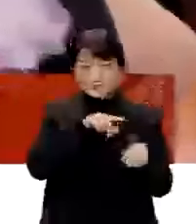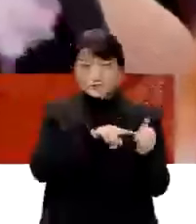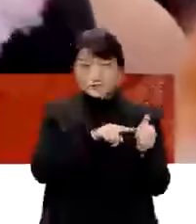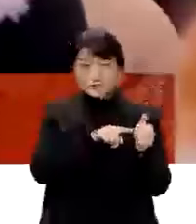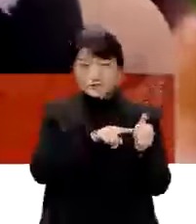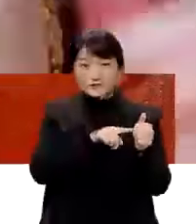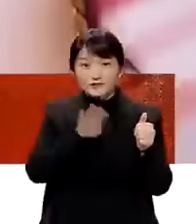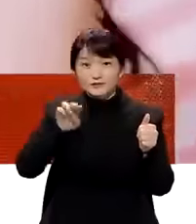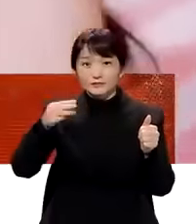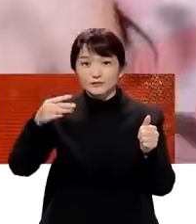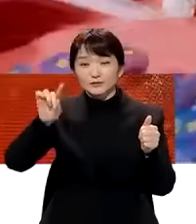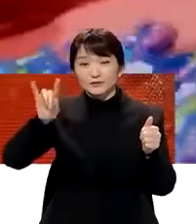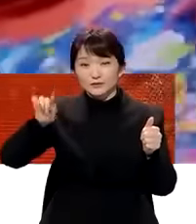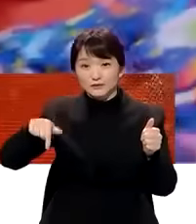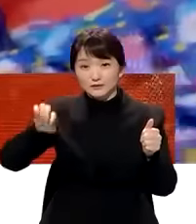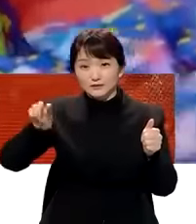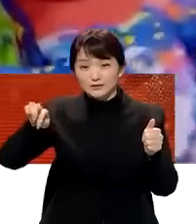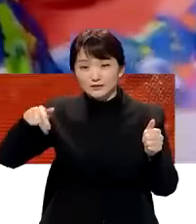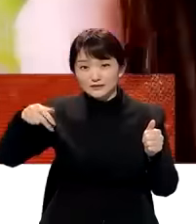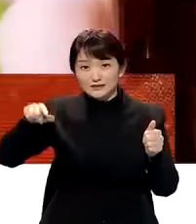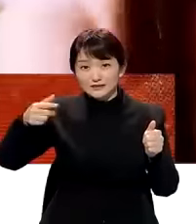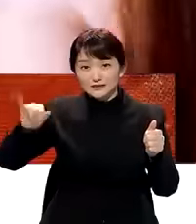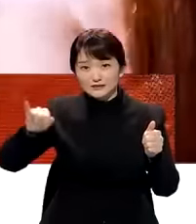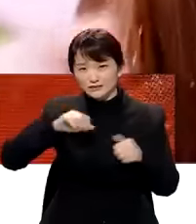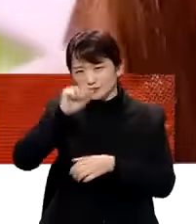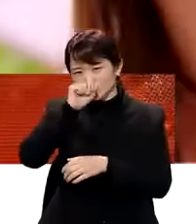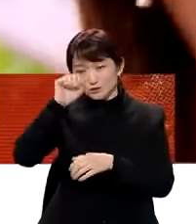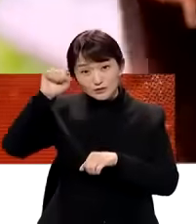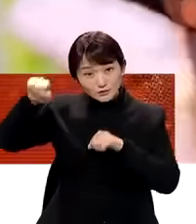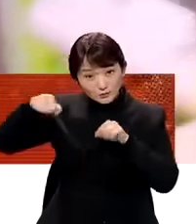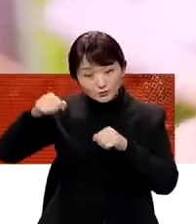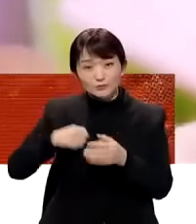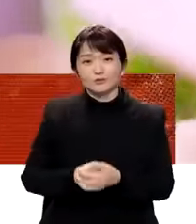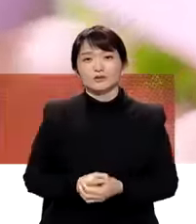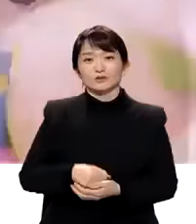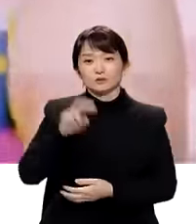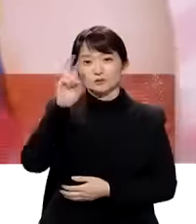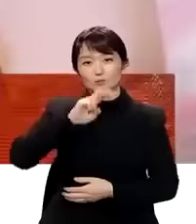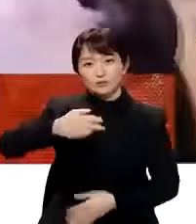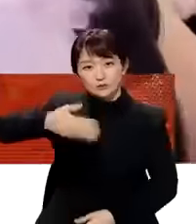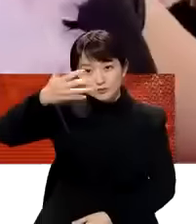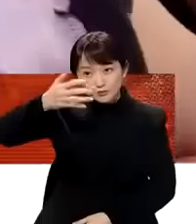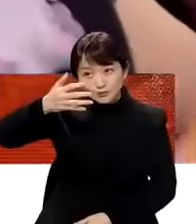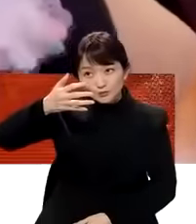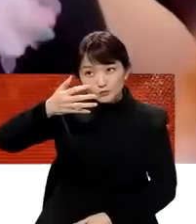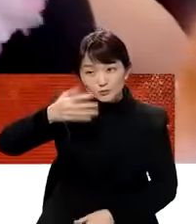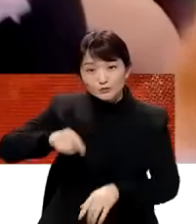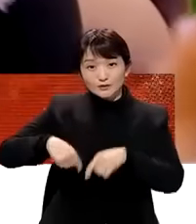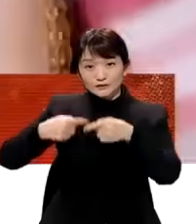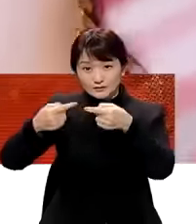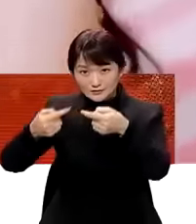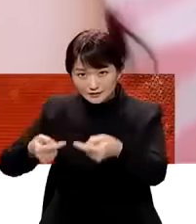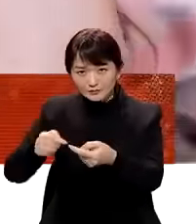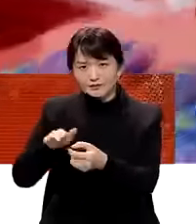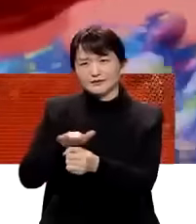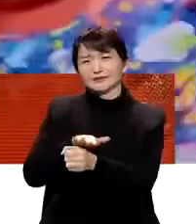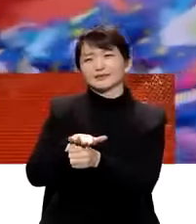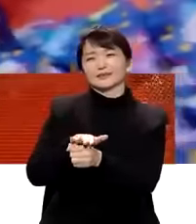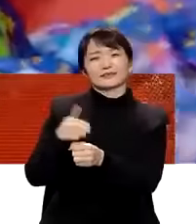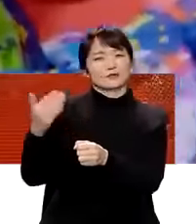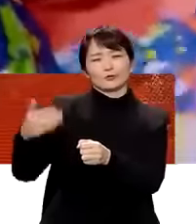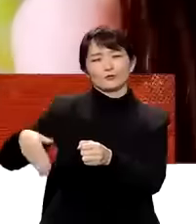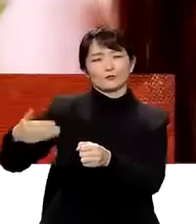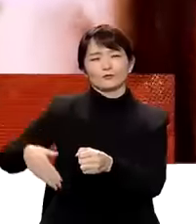블랙핑크 제니 씨의 최 동물로 알려져 있습니다 뮤직 비디오에 카피 바라를 출연시킬 정도로 그 애정이 남다르다고